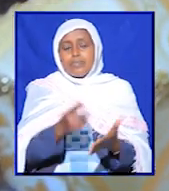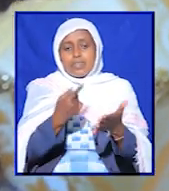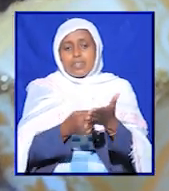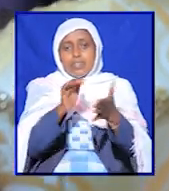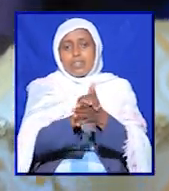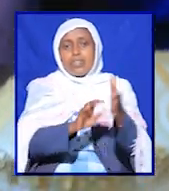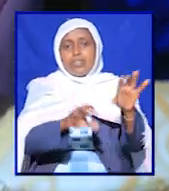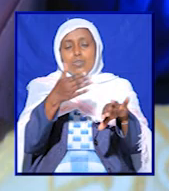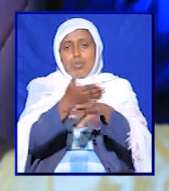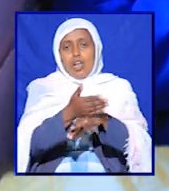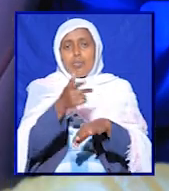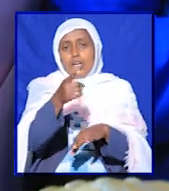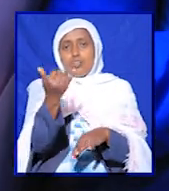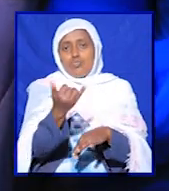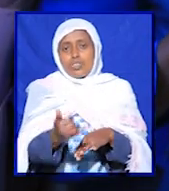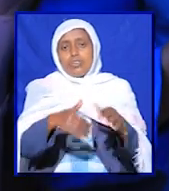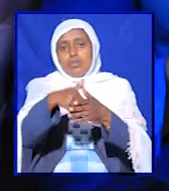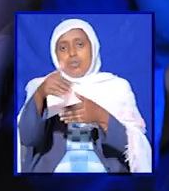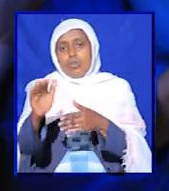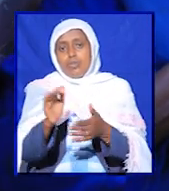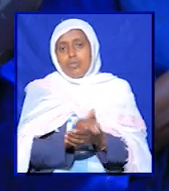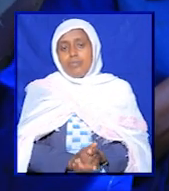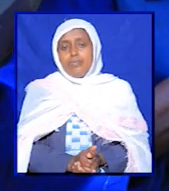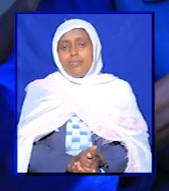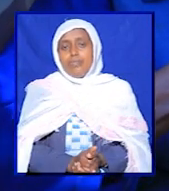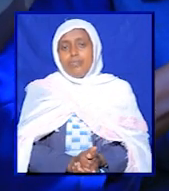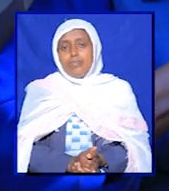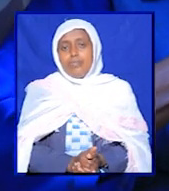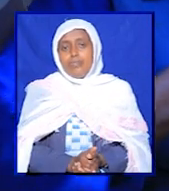እንደዚህ ከለጠፈ በኋላ በቅርጹ አወጣዋለሁ። አሁንም እንደዚህ ማለት ነው።